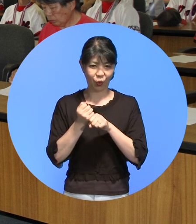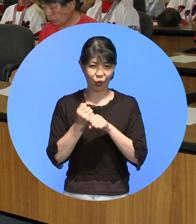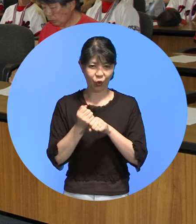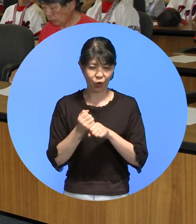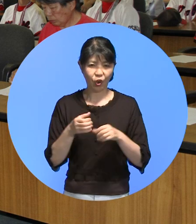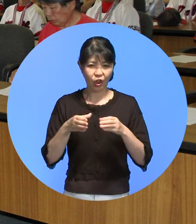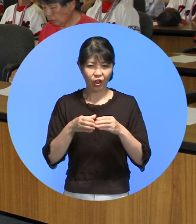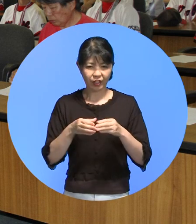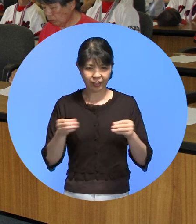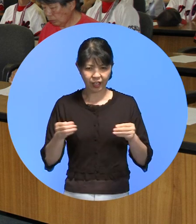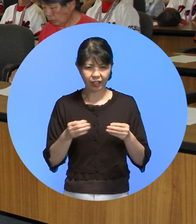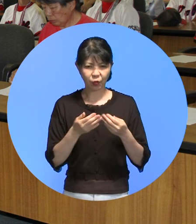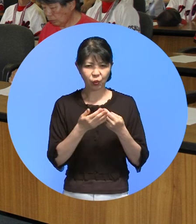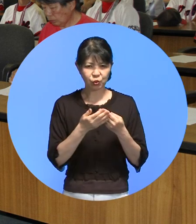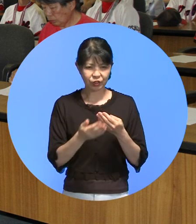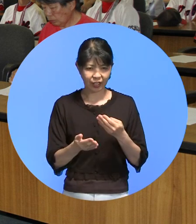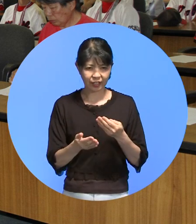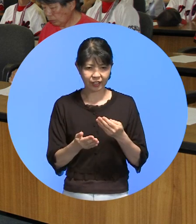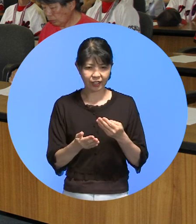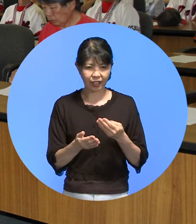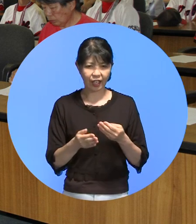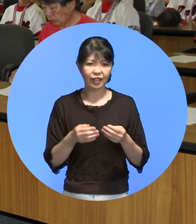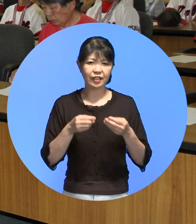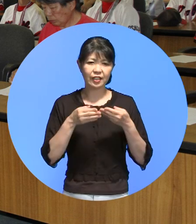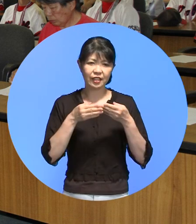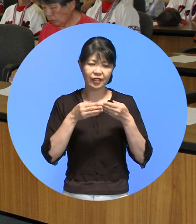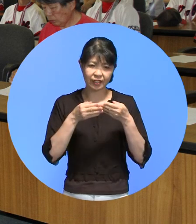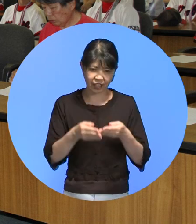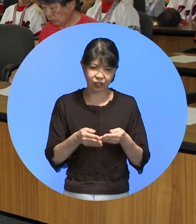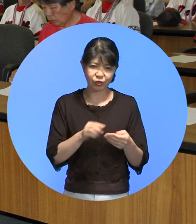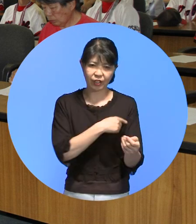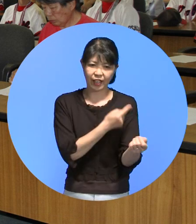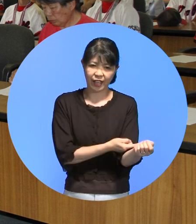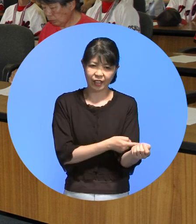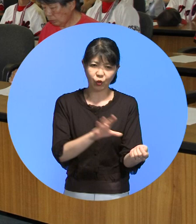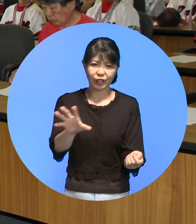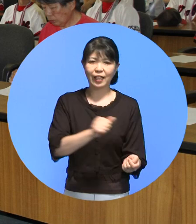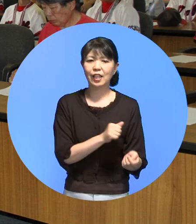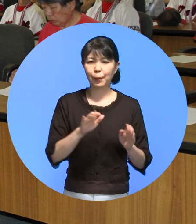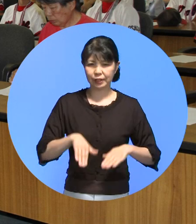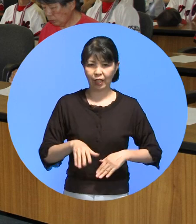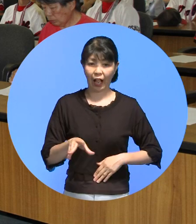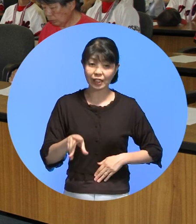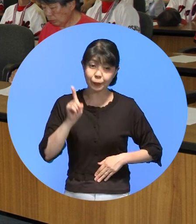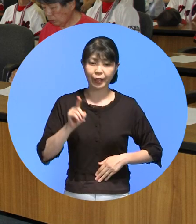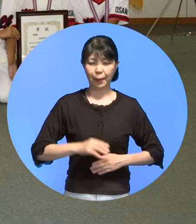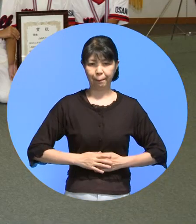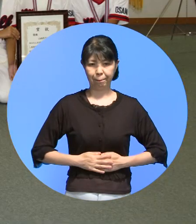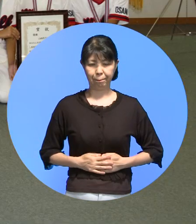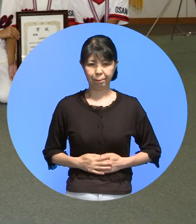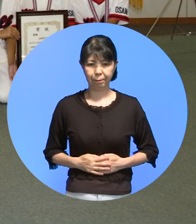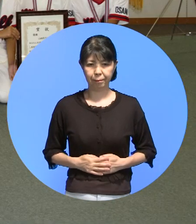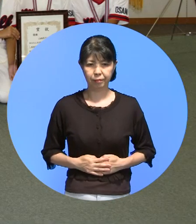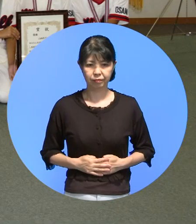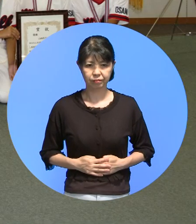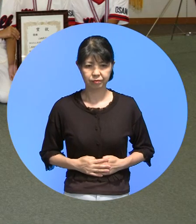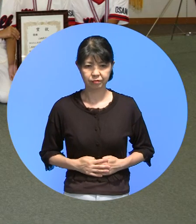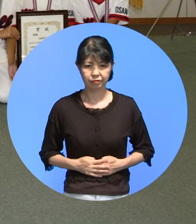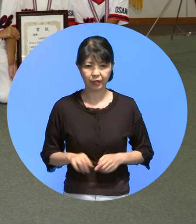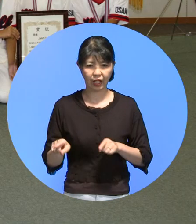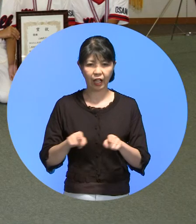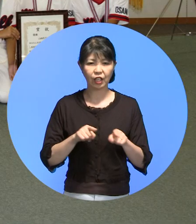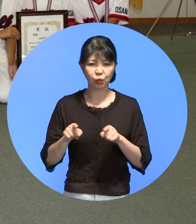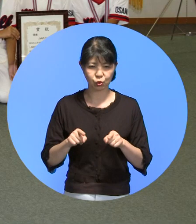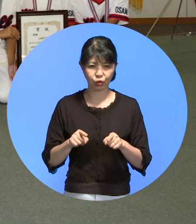会で優勝し、創部以来初となる全国大会出場の切符を手に入れました。 棚原監督